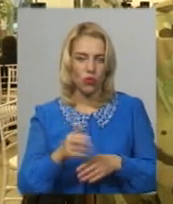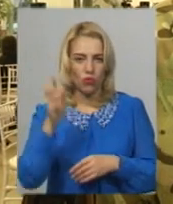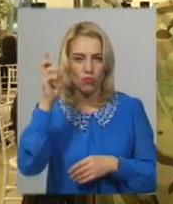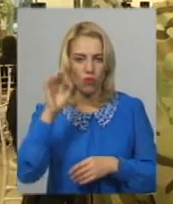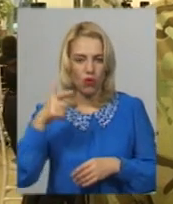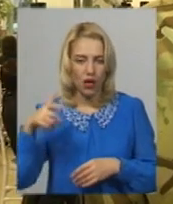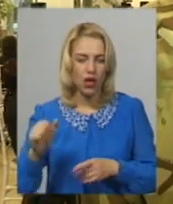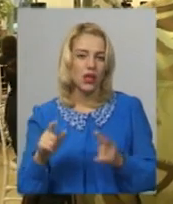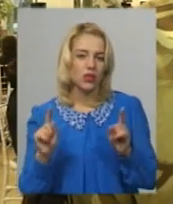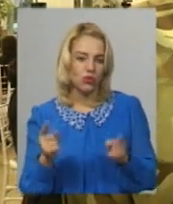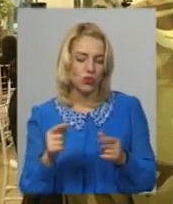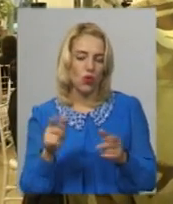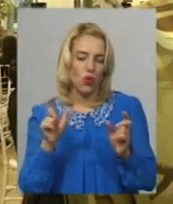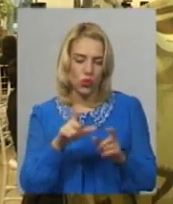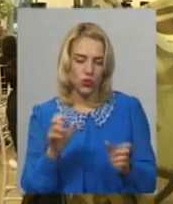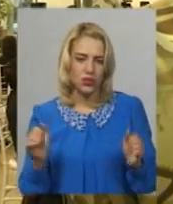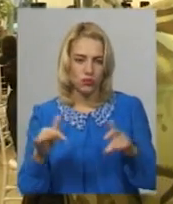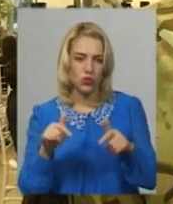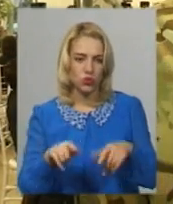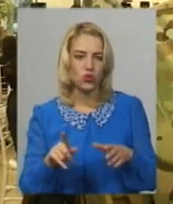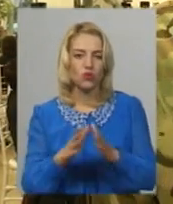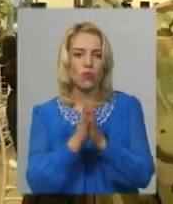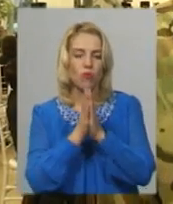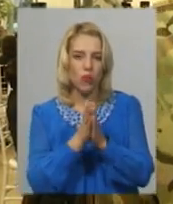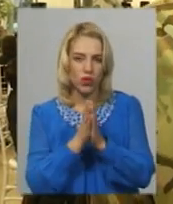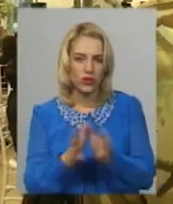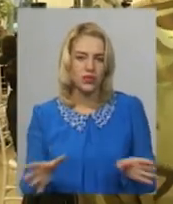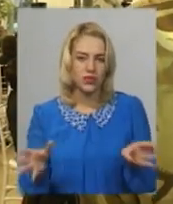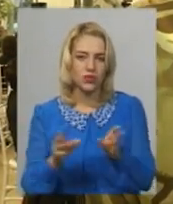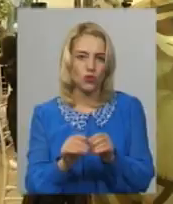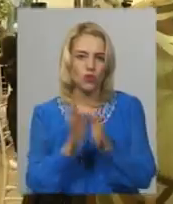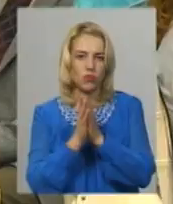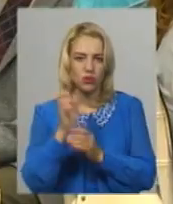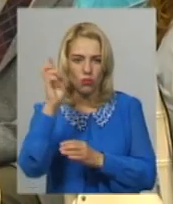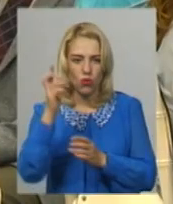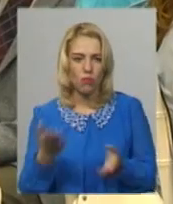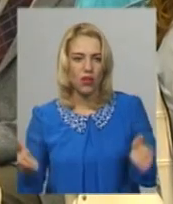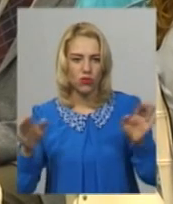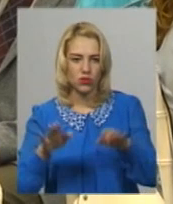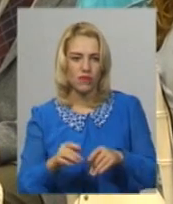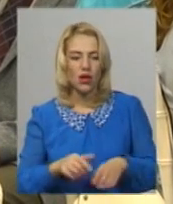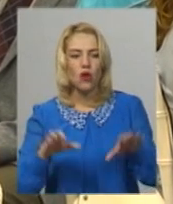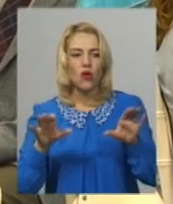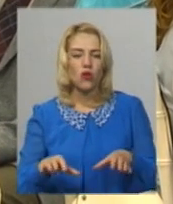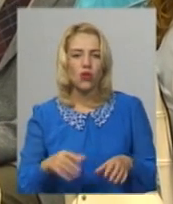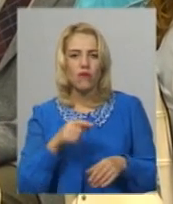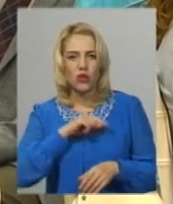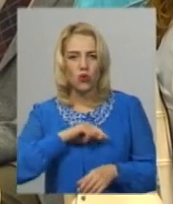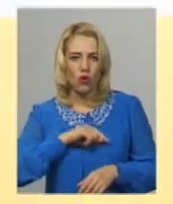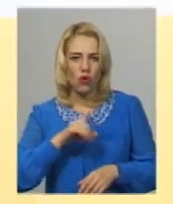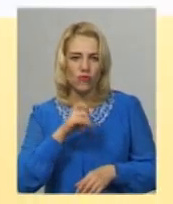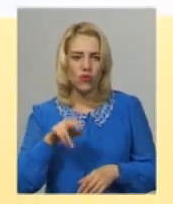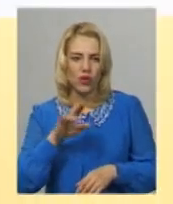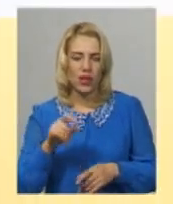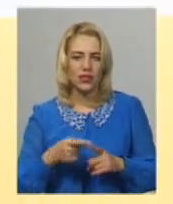люди зібралися тут, щоб провести певний час саме у молитві і просити у Господа благословінь. Голова Духовної ради міста Хмельницького,